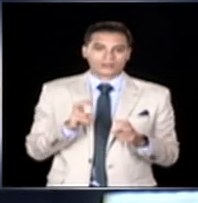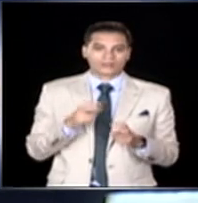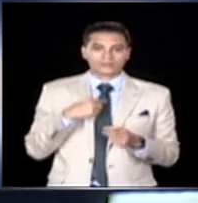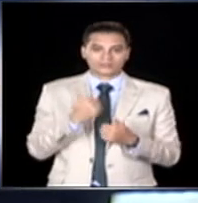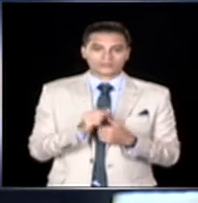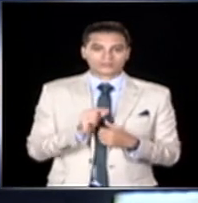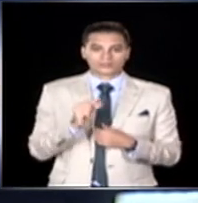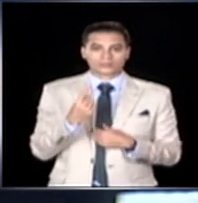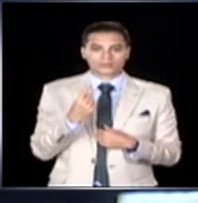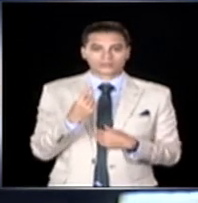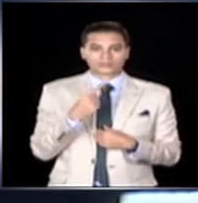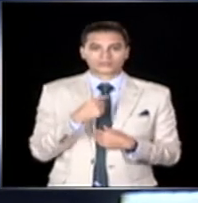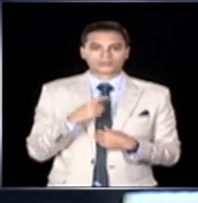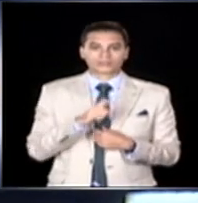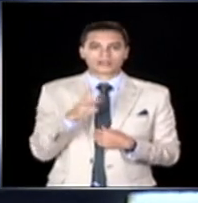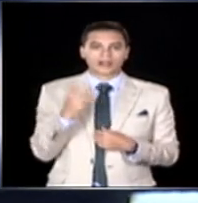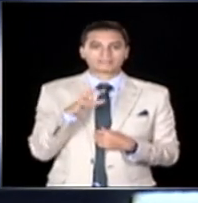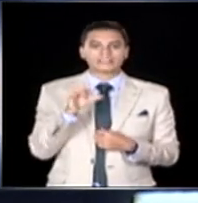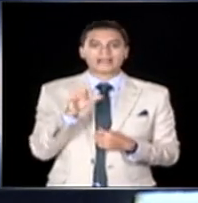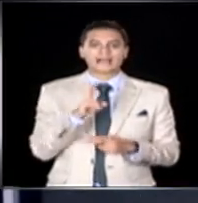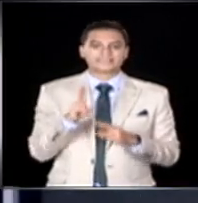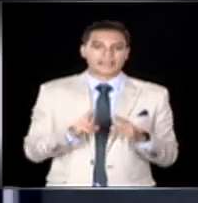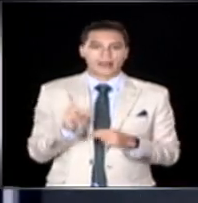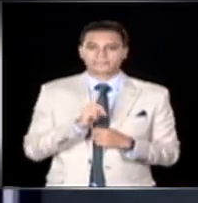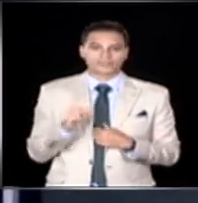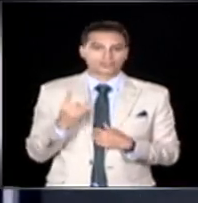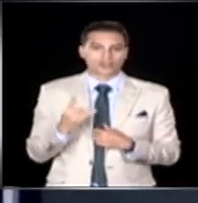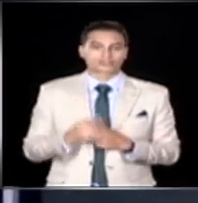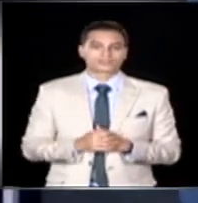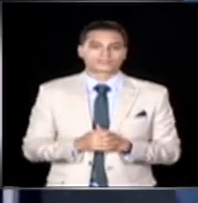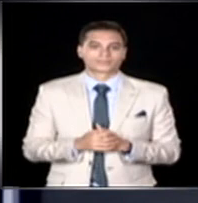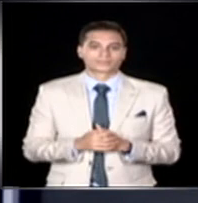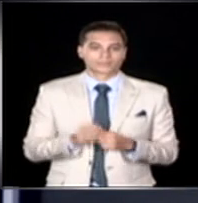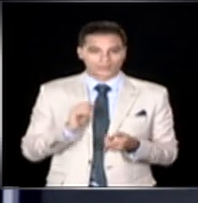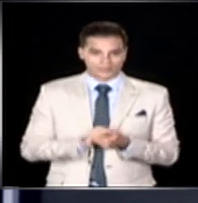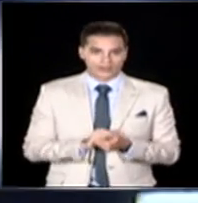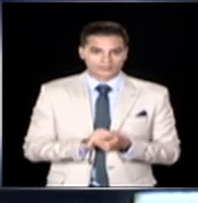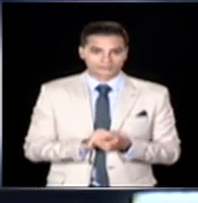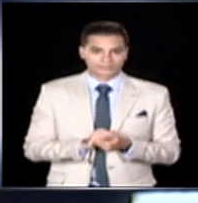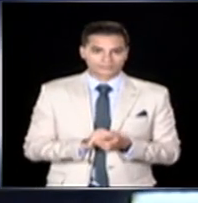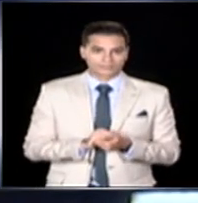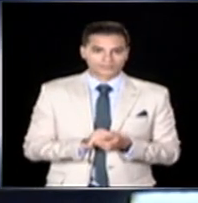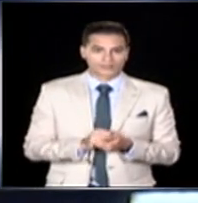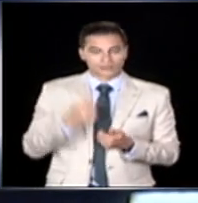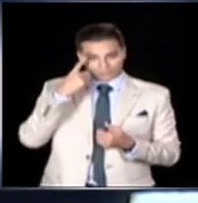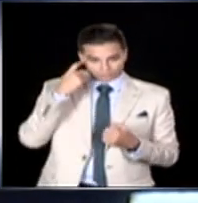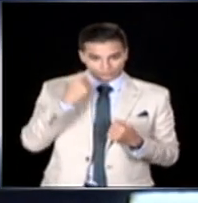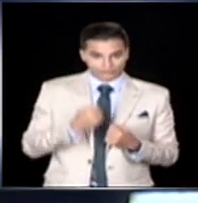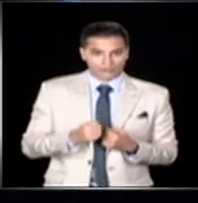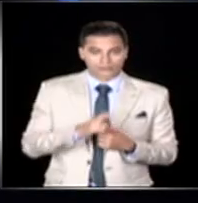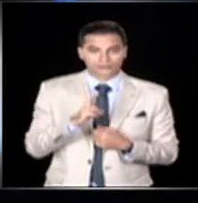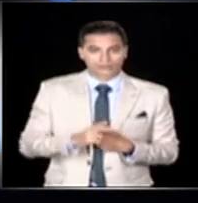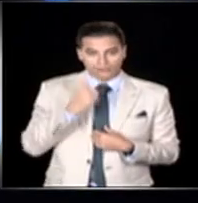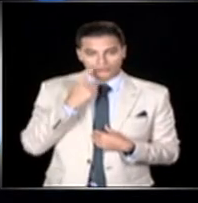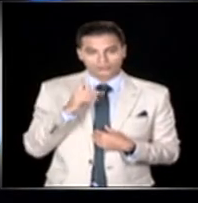حولك بس على معلومة واحدة، انا سألت 9 اسئلة مش 10. تمام، اتفقنا؟ اتفقنا. تحت الضغط